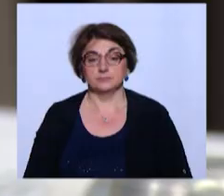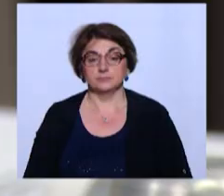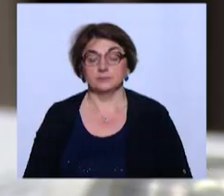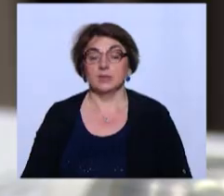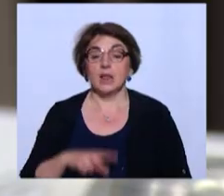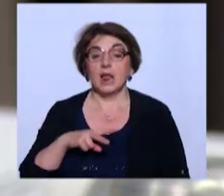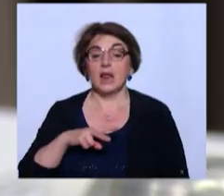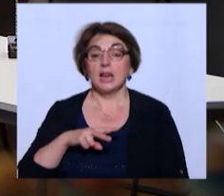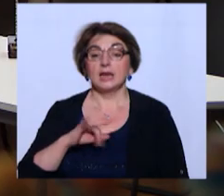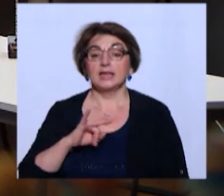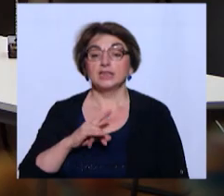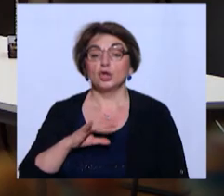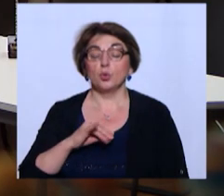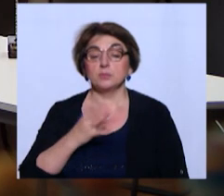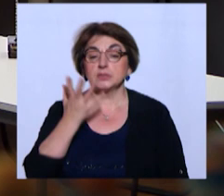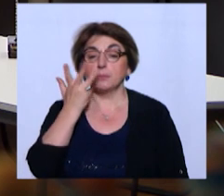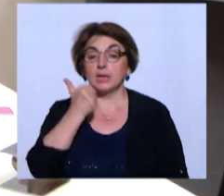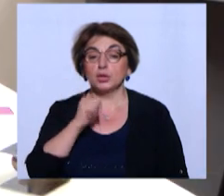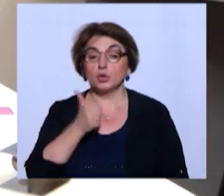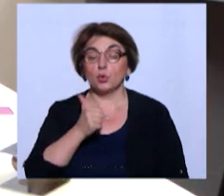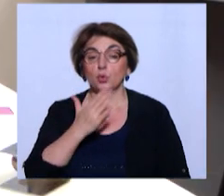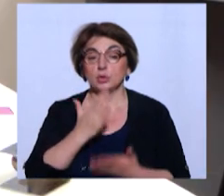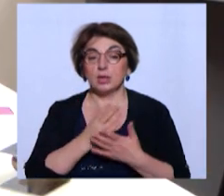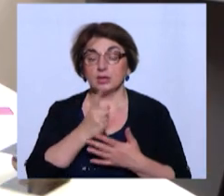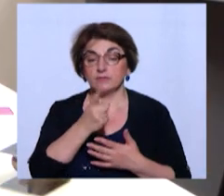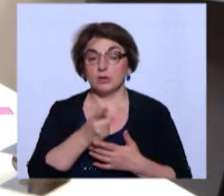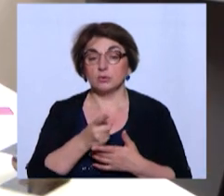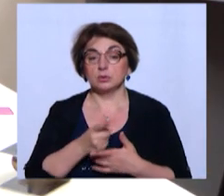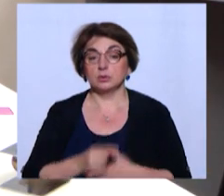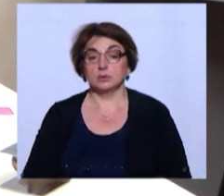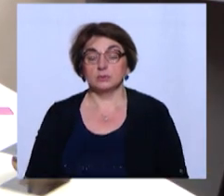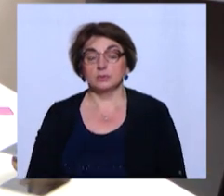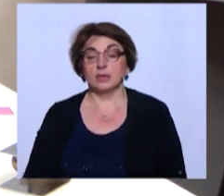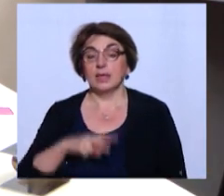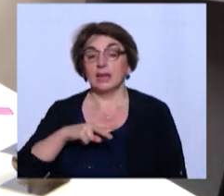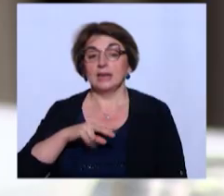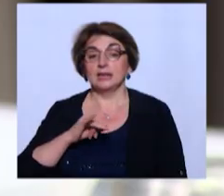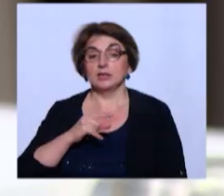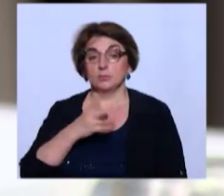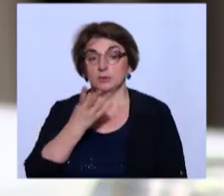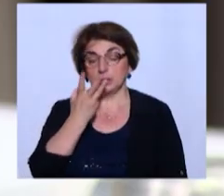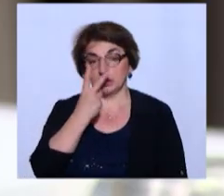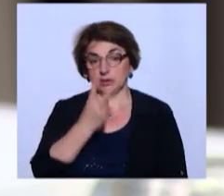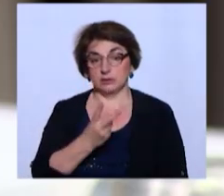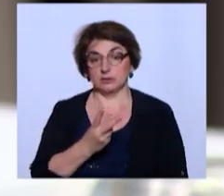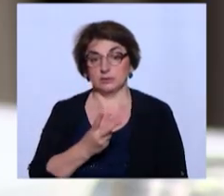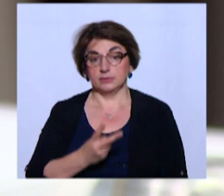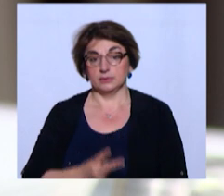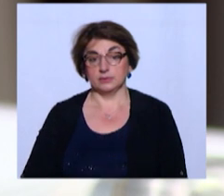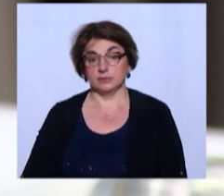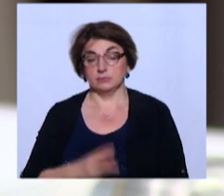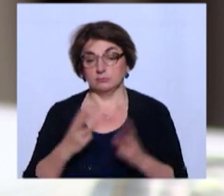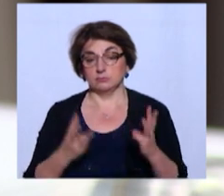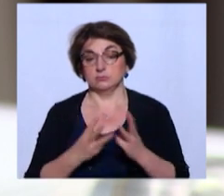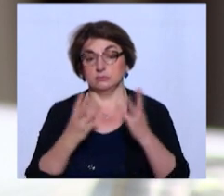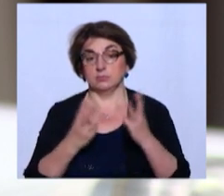Მოდით ნახოთ თუ როგორია ლითიუმის შეფერილობა. მე აქ დამზადებული მაქვს მათი მარილების წყალხსნარები. Აი თქვენ ახლა ხედავთ